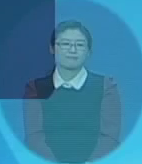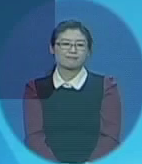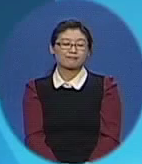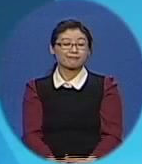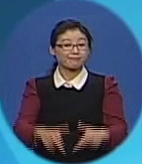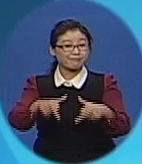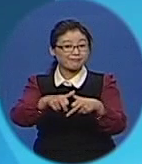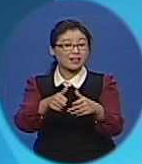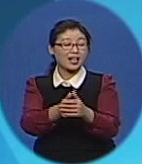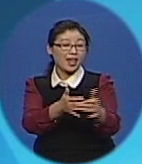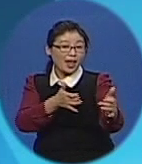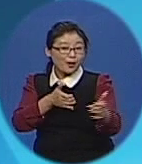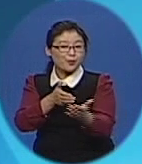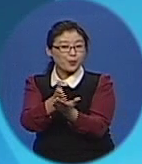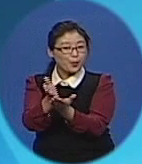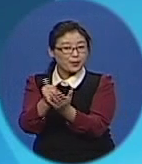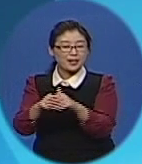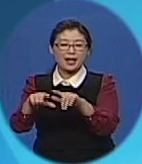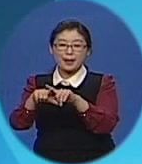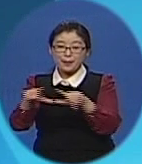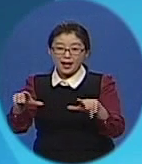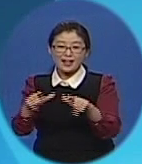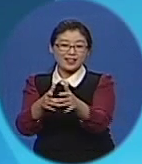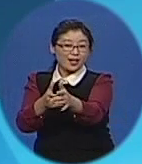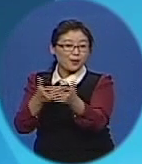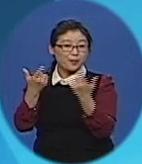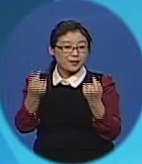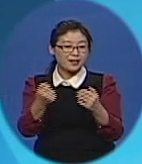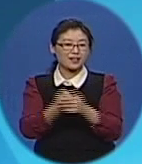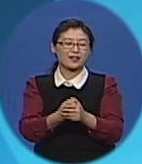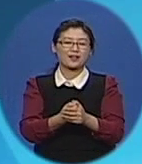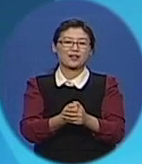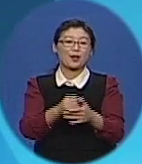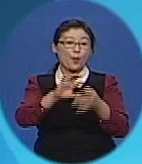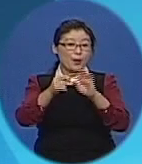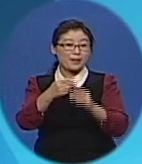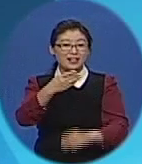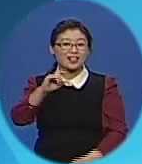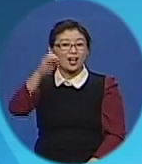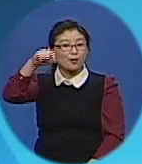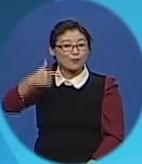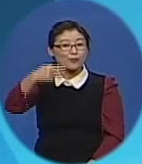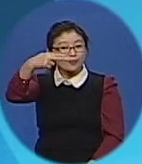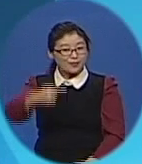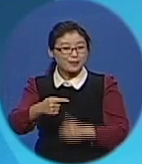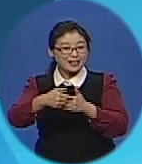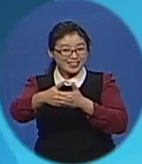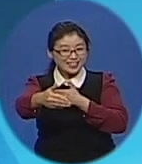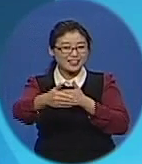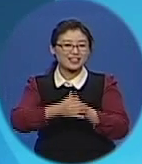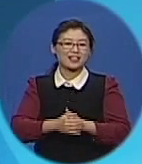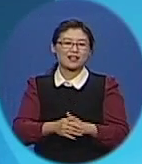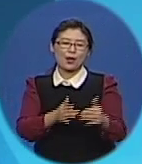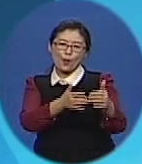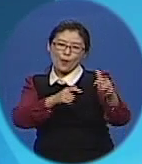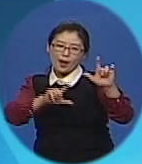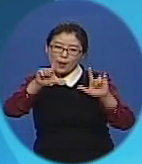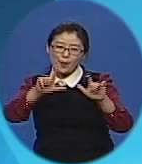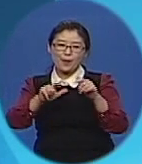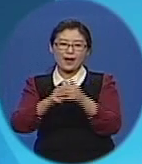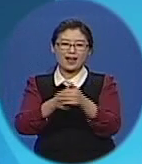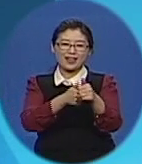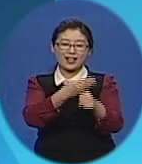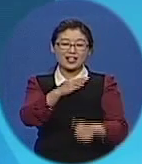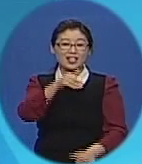장애인 양궁 종목은 일반 양궁과 마찬가지로 올림픽 라운드로 진행됩니다. 활의 모양에 따라 리커브